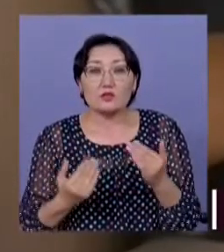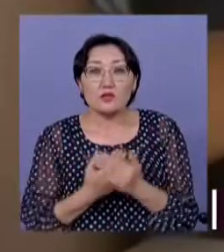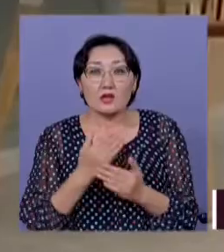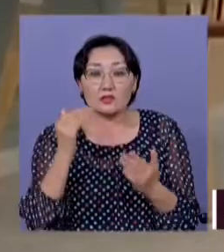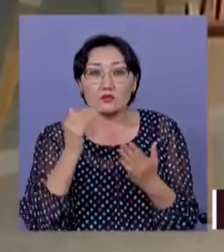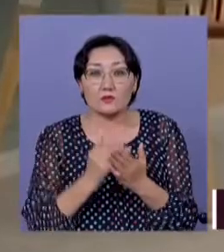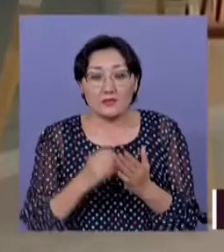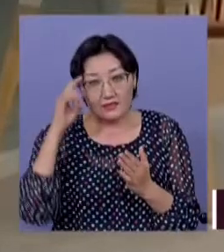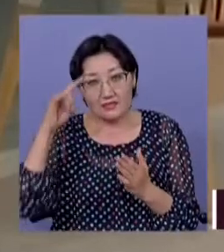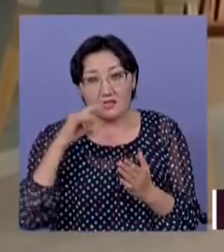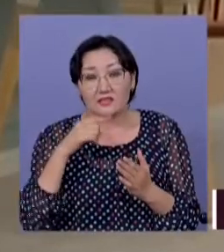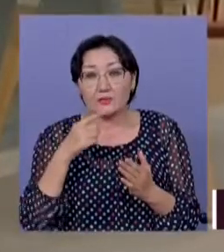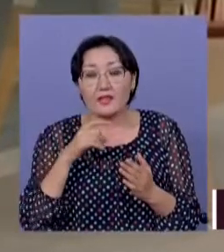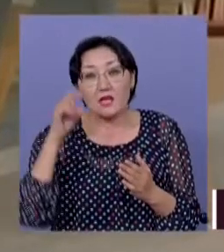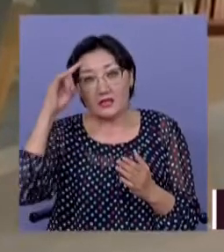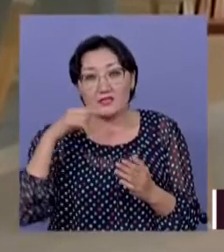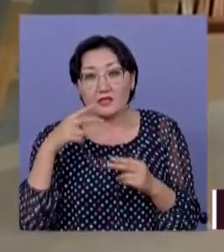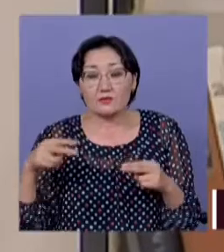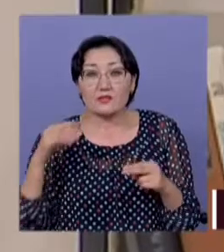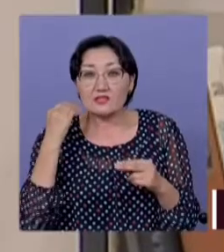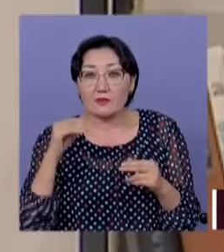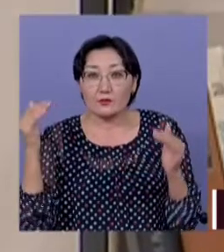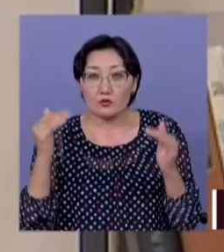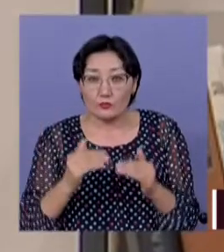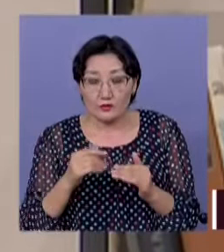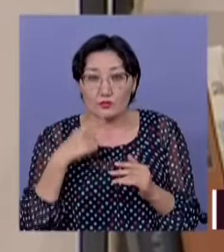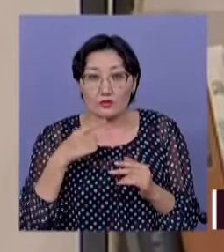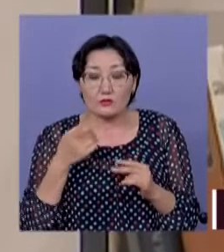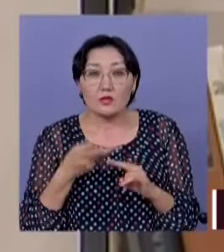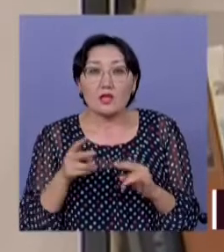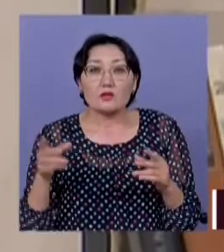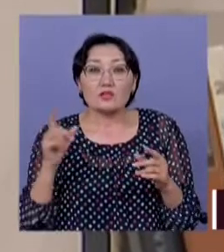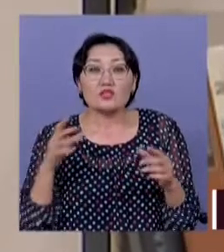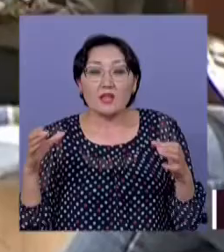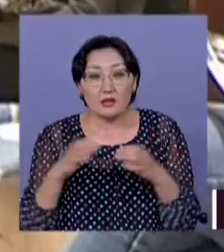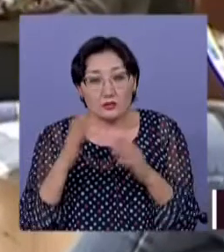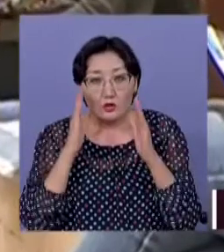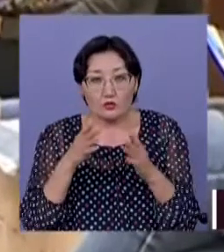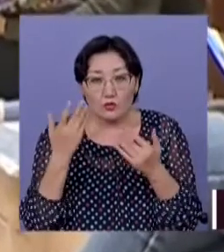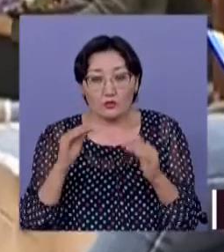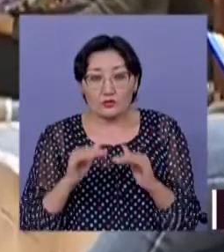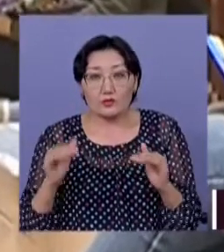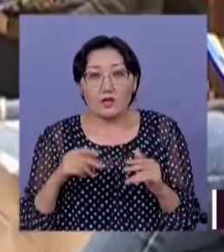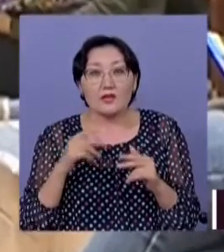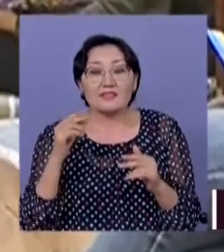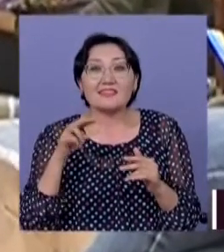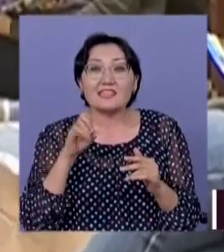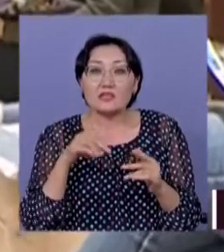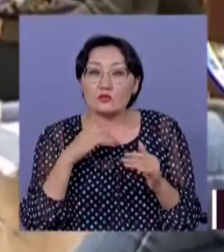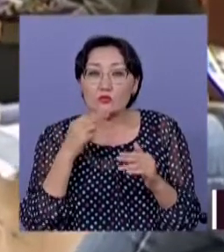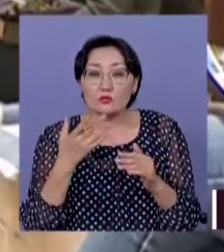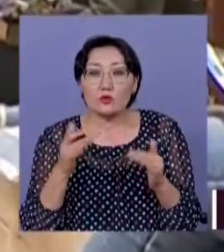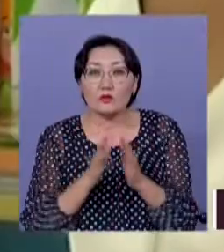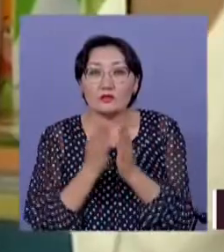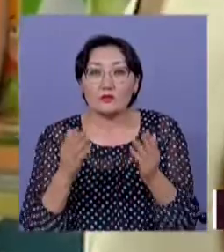жүйе қазақ тілі мен әдебиетінің сапасын төмендетуге алып келді деген пікірде. Себебі жинақылық жоқ, оқушылар деңгейі ескерілмеген, оқулықтардың